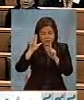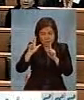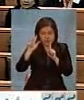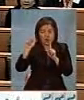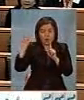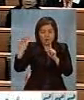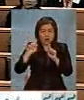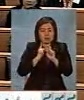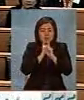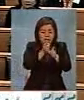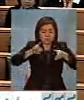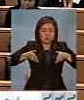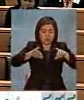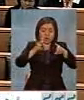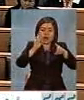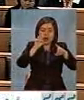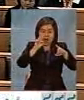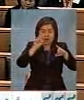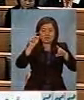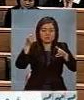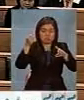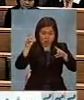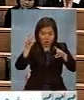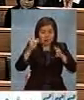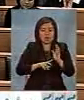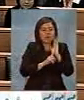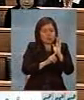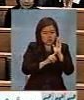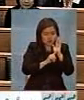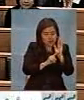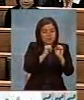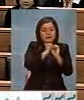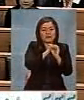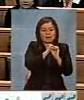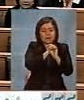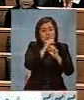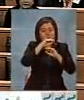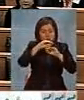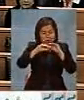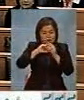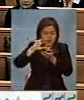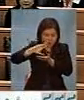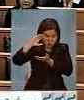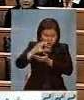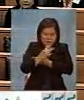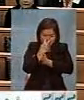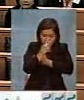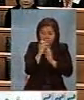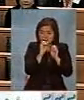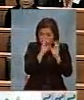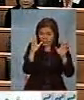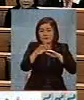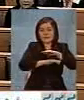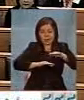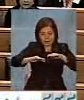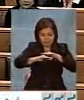R12 ท่านประธานครับอีกตัวอย่างหนึ่งของการ ลงทุนเชิงประจักษ์ที่เห็นชัดเจน